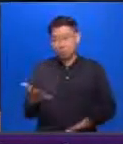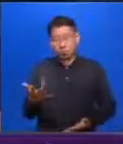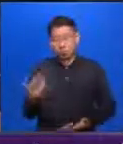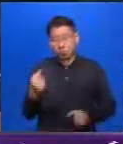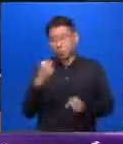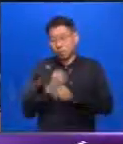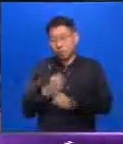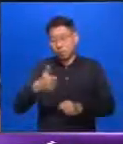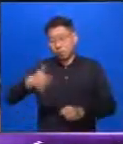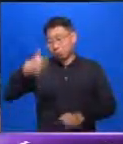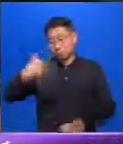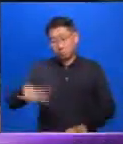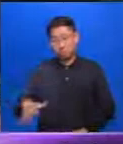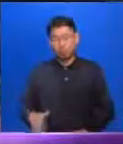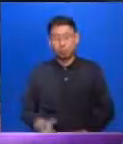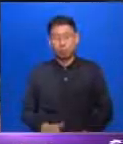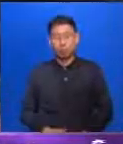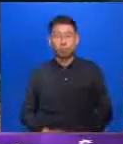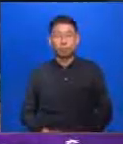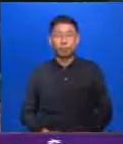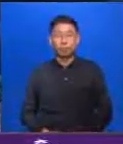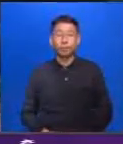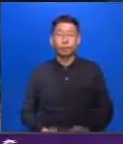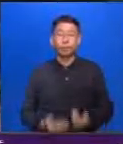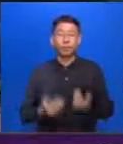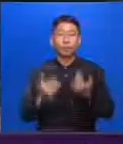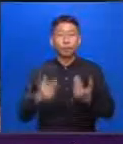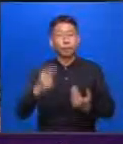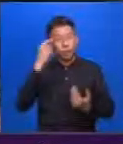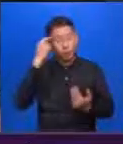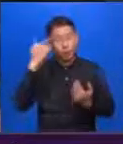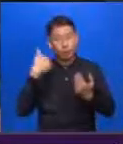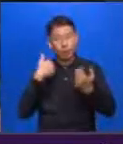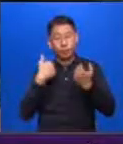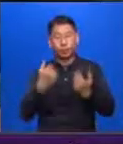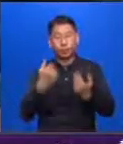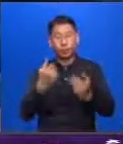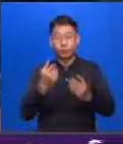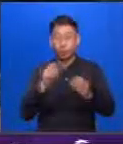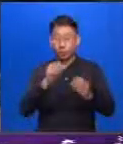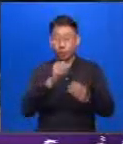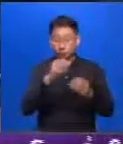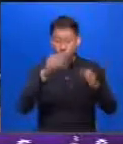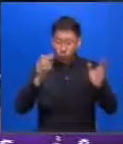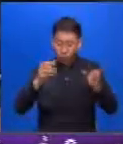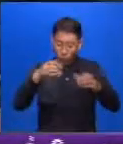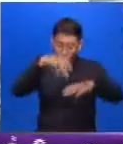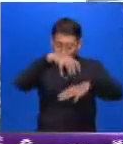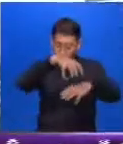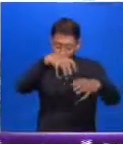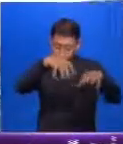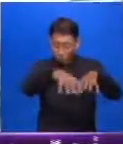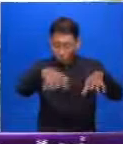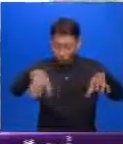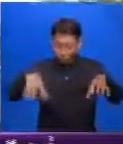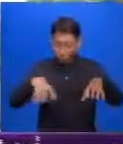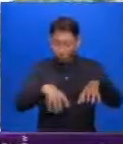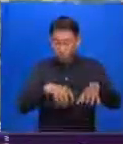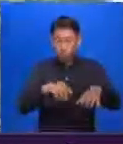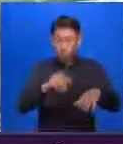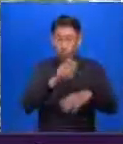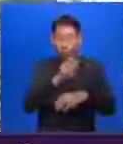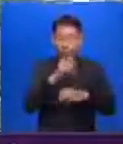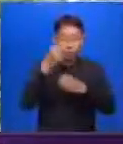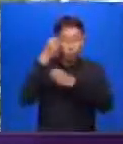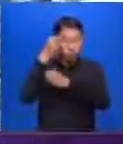มันทำอะไรไม่ได ้นอกจากนี้เห็นว่าแม้จะมีการยุบรวมเวทีของกลุ่มกปปส.แต่เหตุความไม่สง